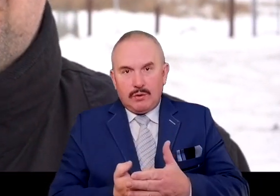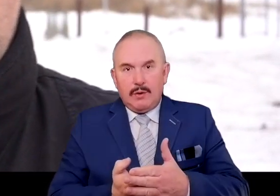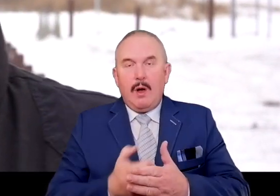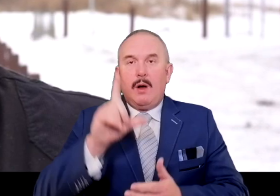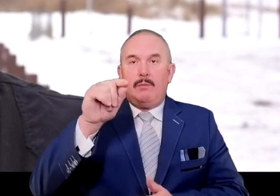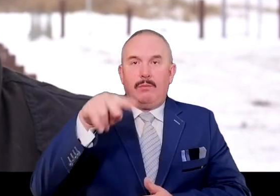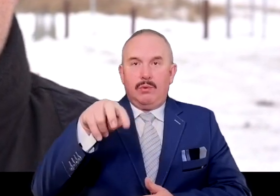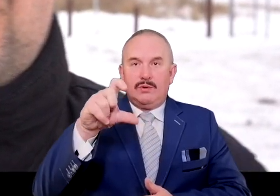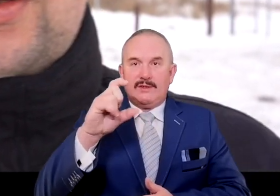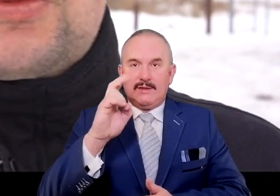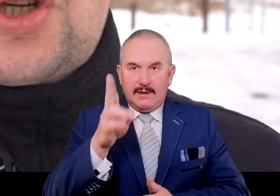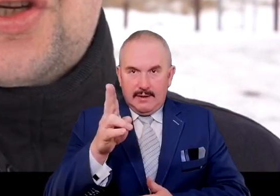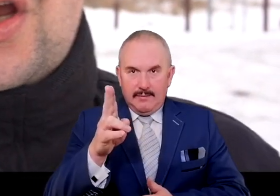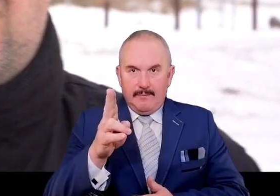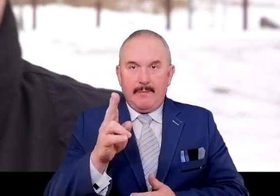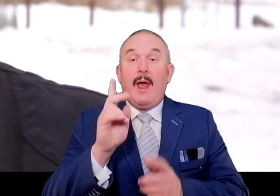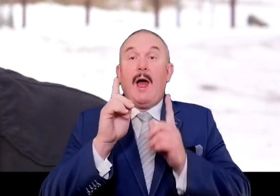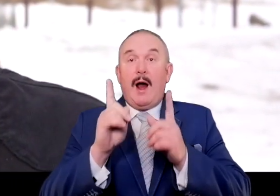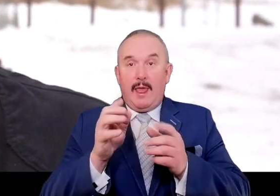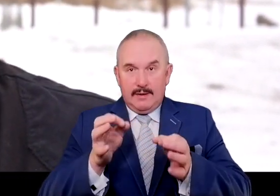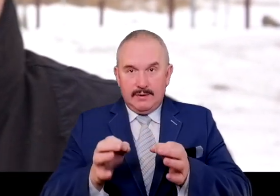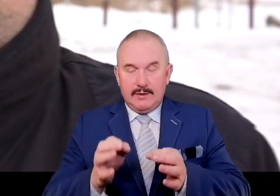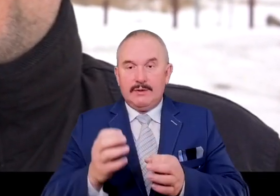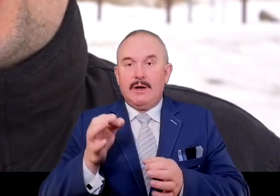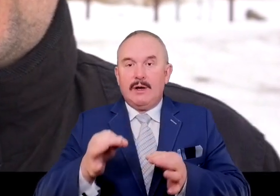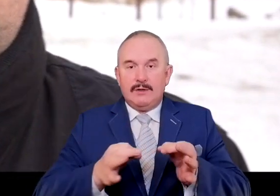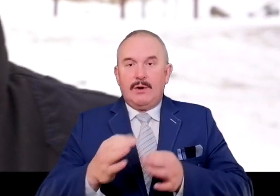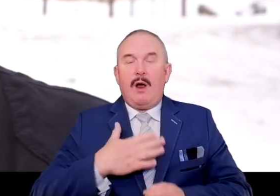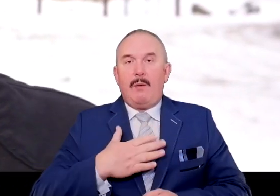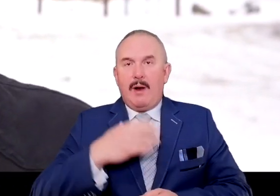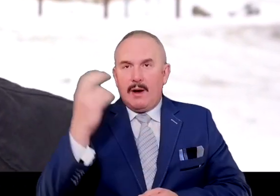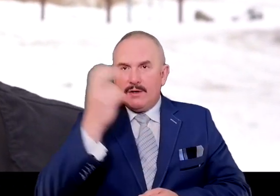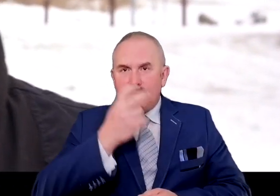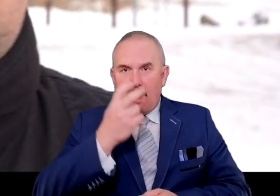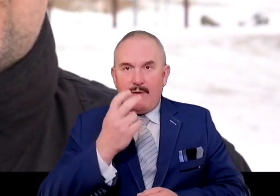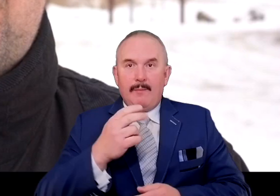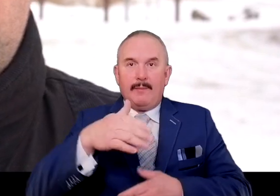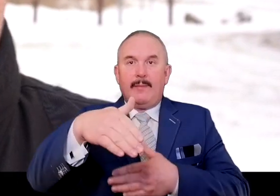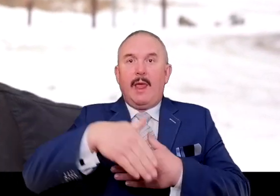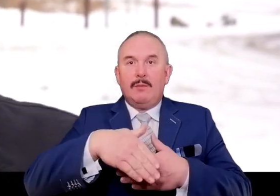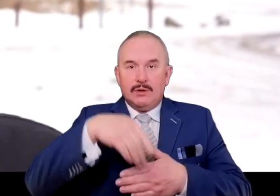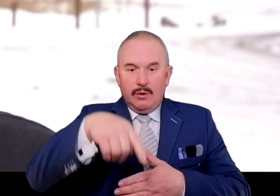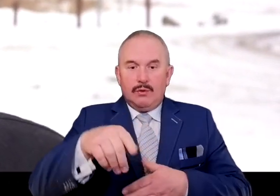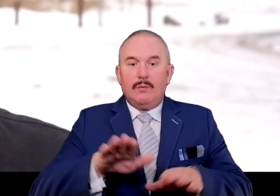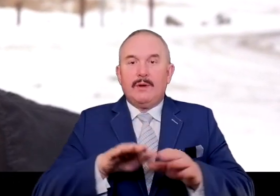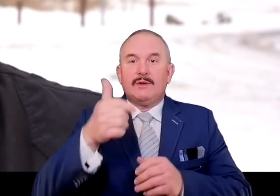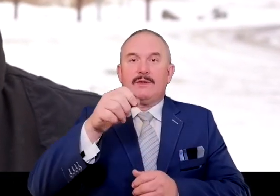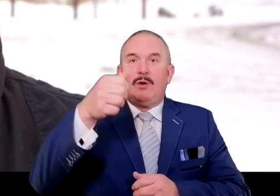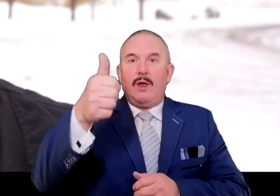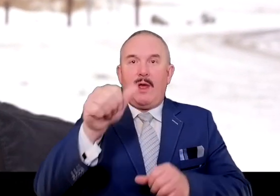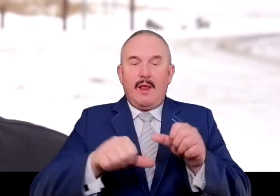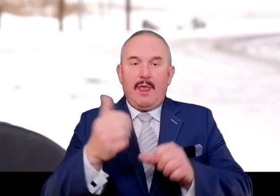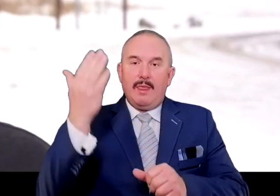Pucku, ale nie o tym dzisiejsza historia, ponieważ całkiem niedaleko tego miejsca, 101 lat temu,